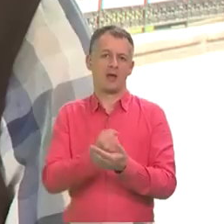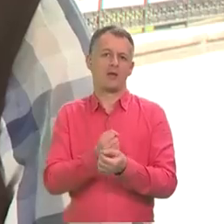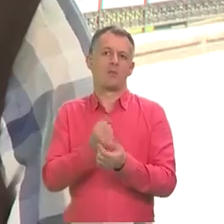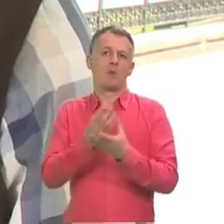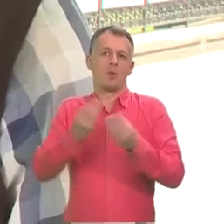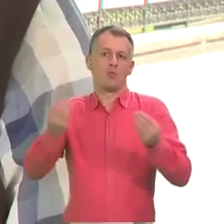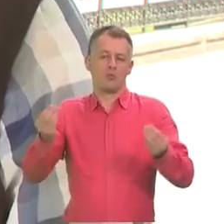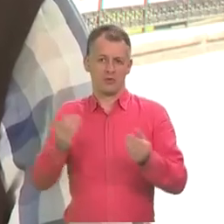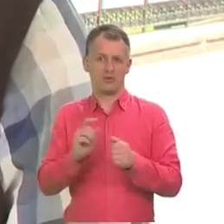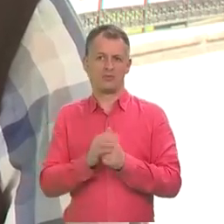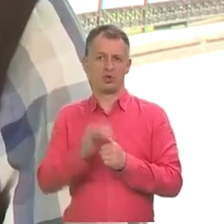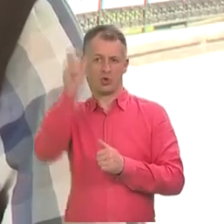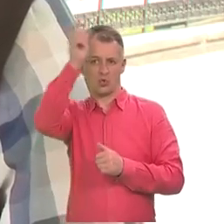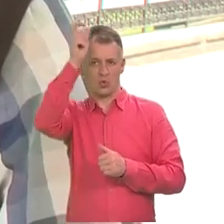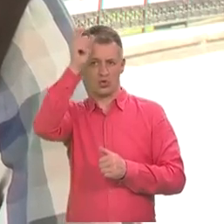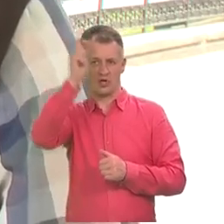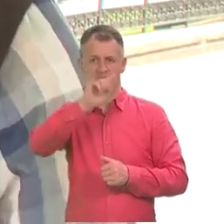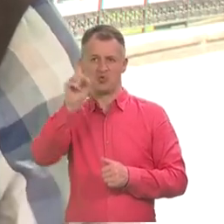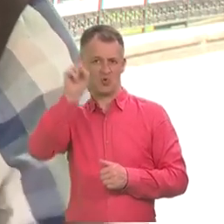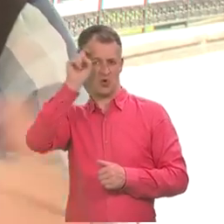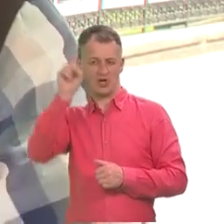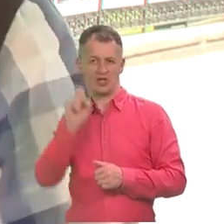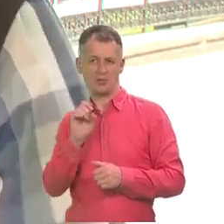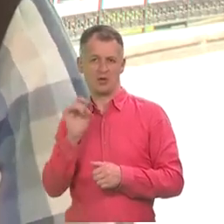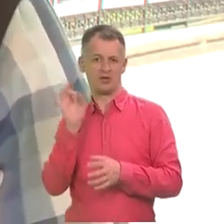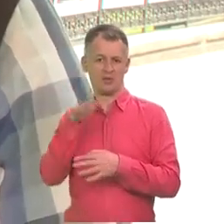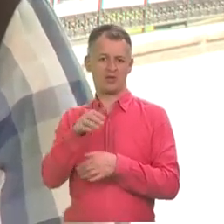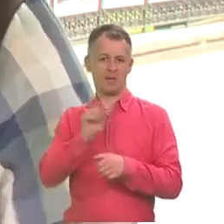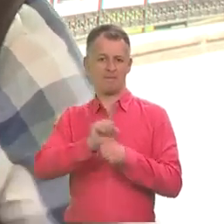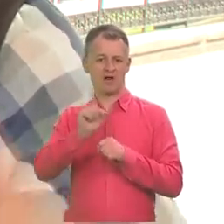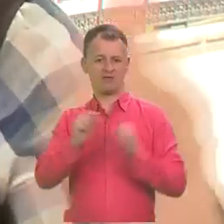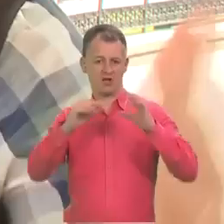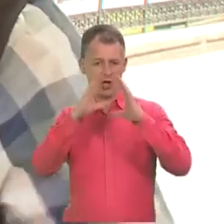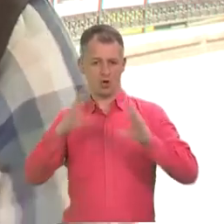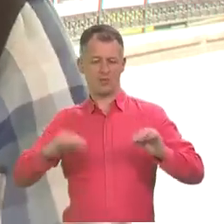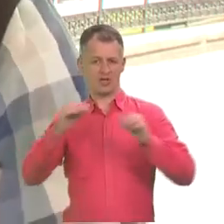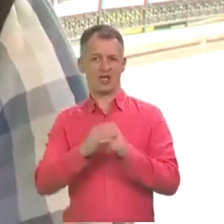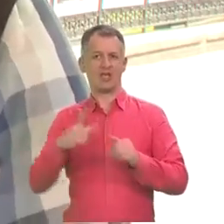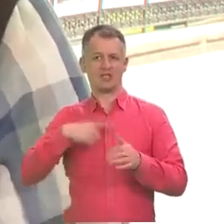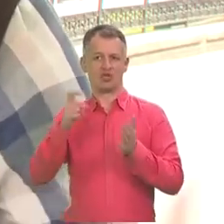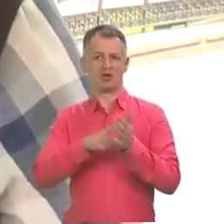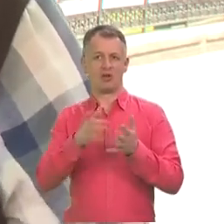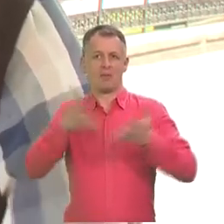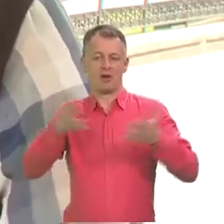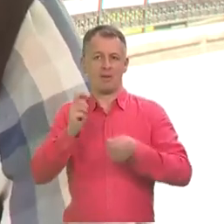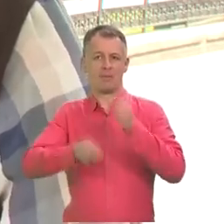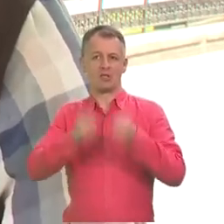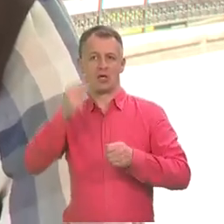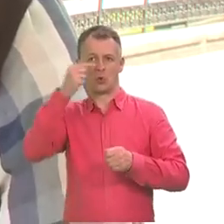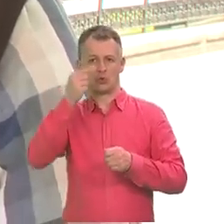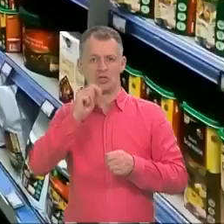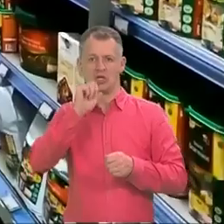Mai nou, Turcia nu cred că va mai traversa cu marfă către România, pentru că există o cerere mare către piața Rusiei, nu este nimic de